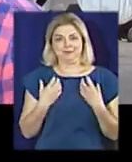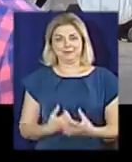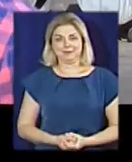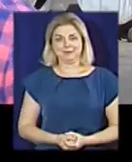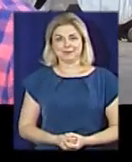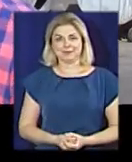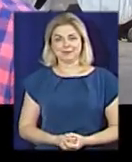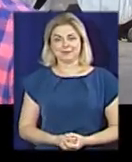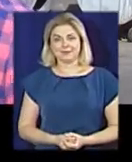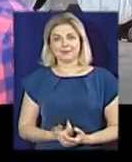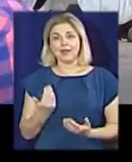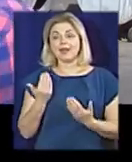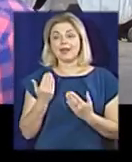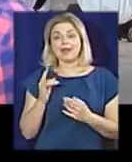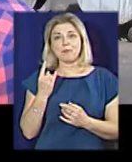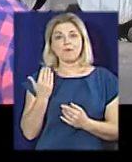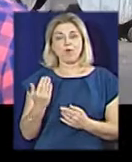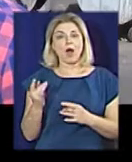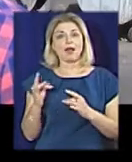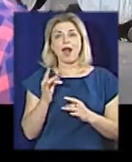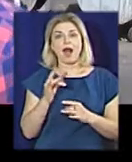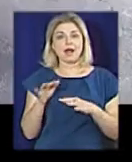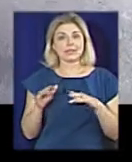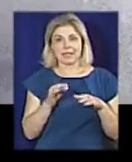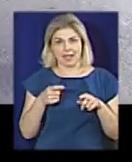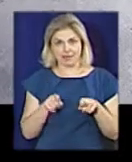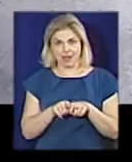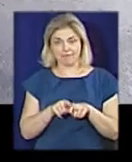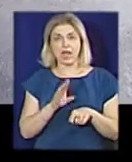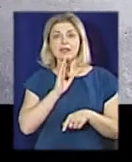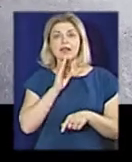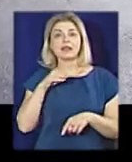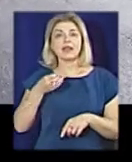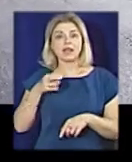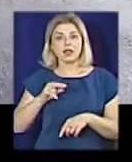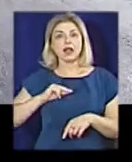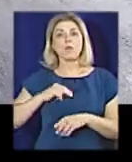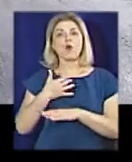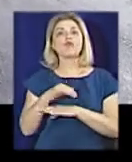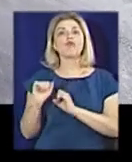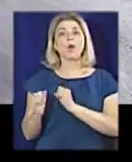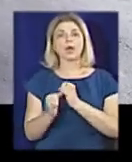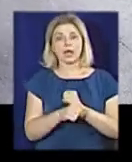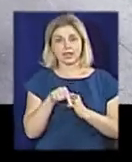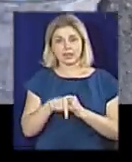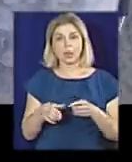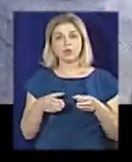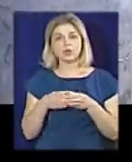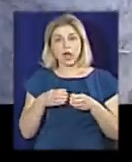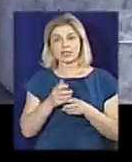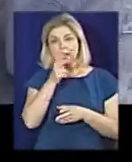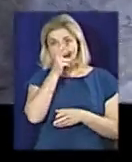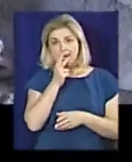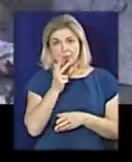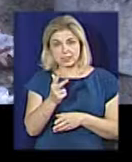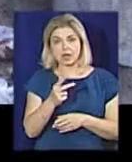це його реакція, тобто він так побачив, так зреагував. Тетяна Іршенко працює двірничкою на цій ділянці 3-й місяць. Говорить,